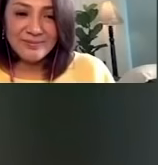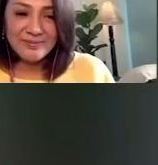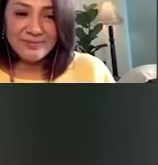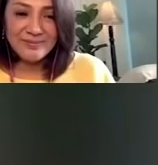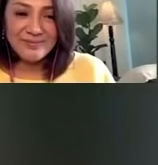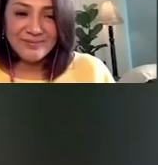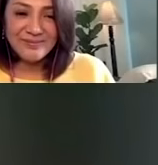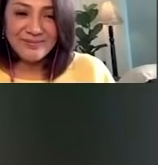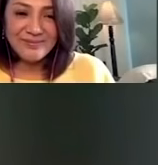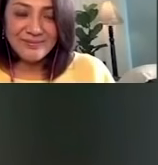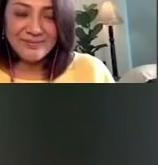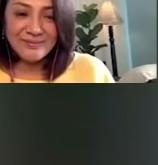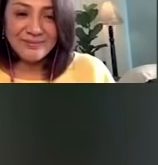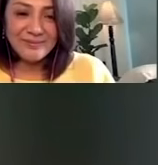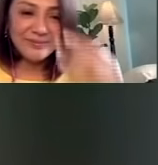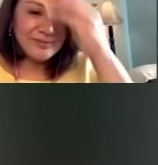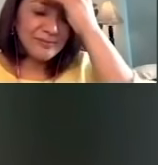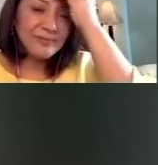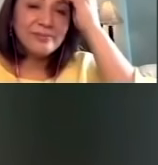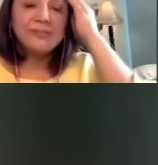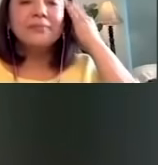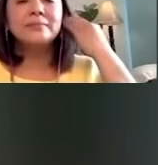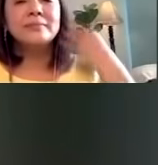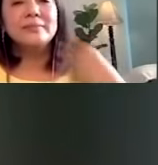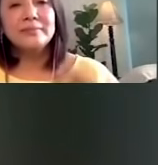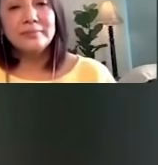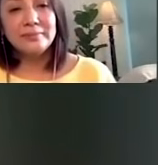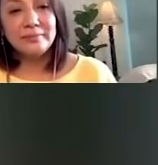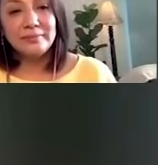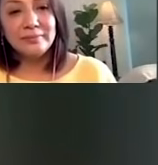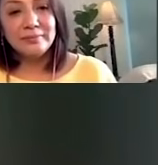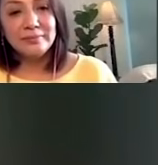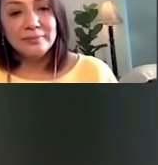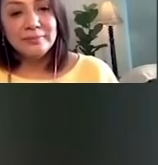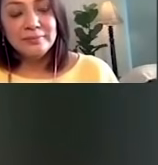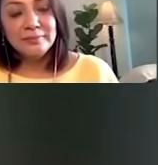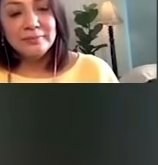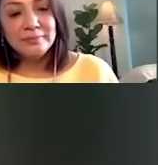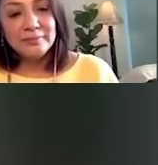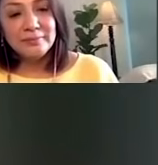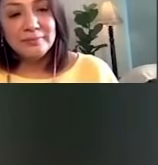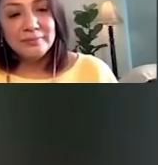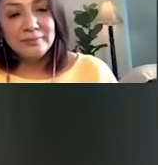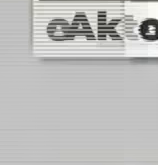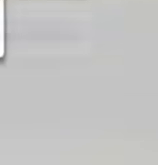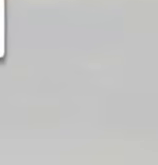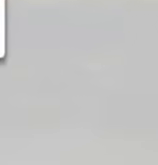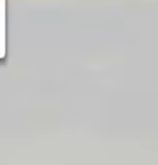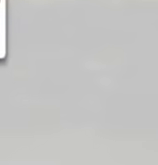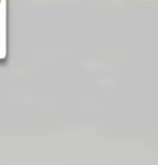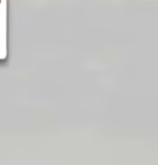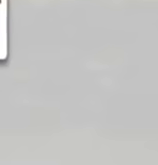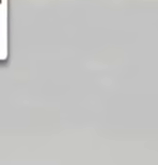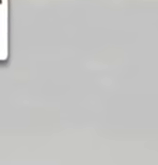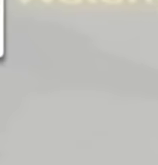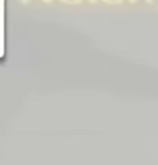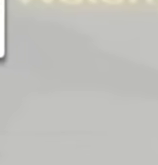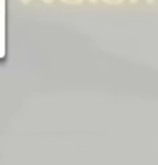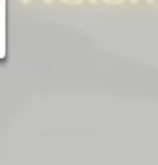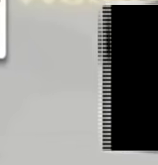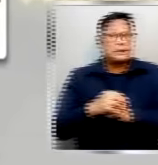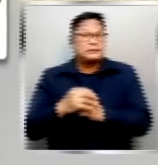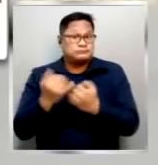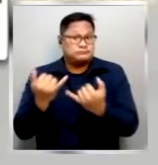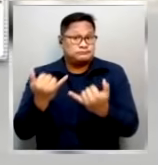Picache, Professor Ron Capindig, Isa Calzado, Maylin Dizon at Jasmine Curtis-Smith. Nito lang Nobyembre,